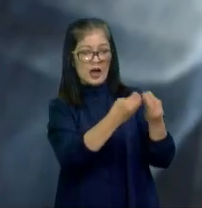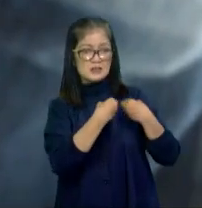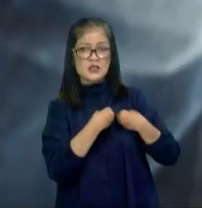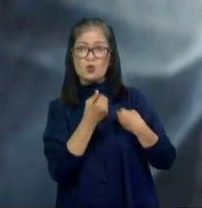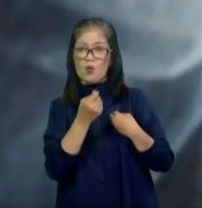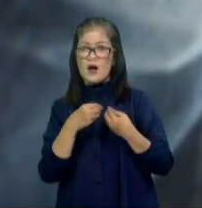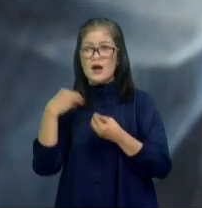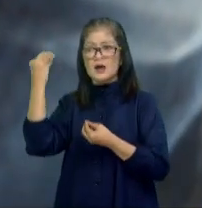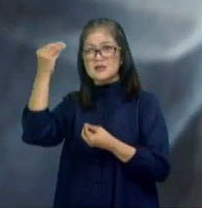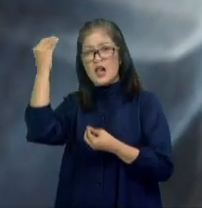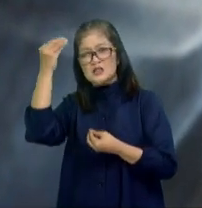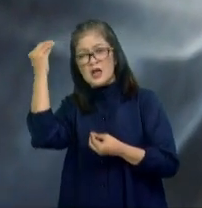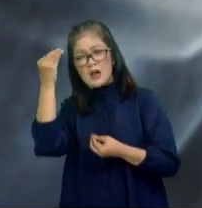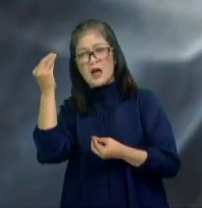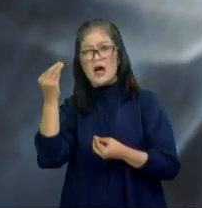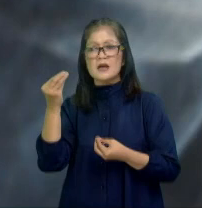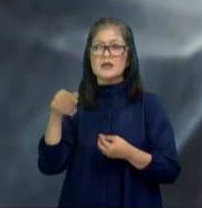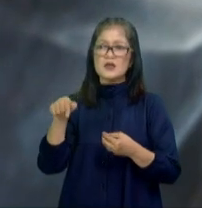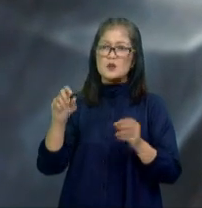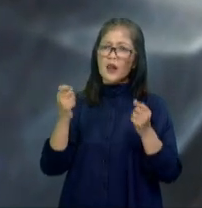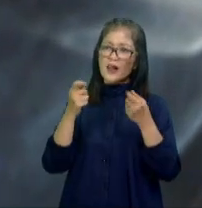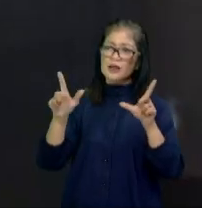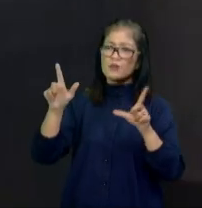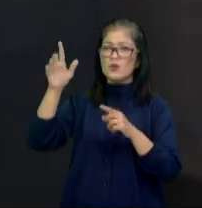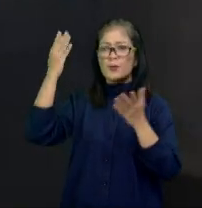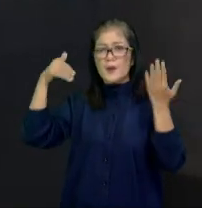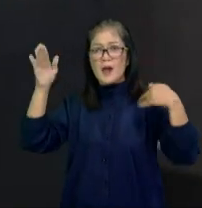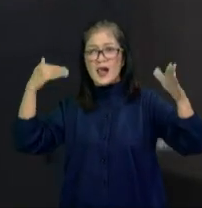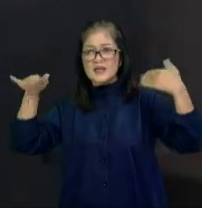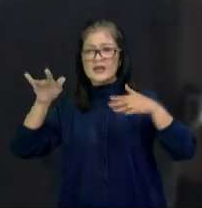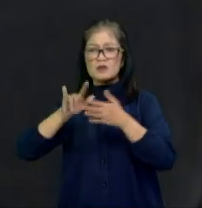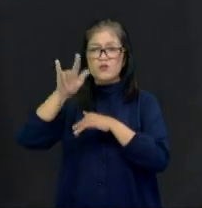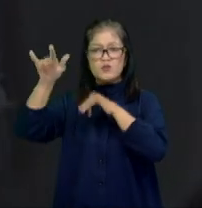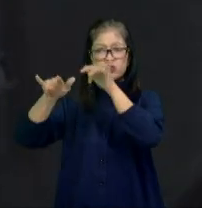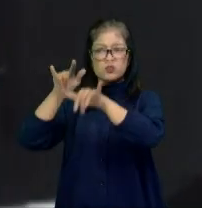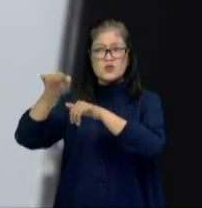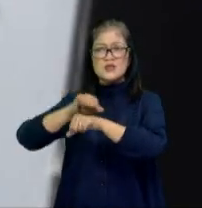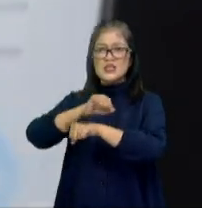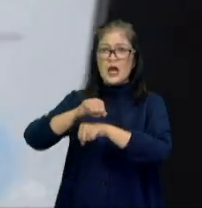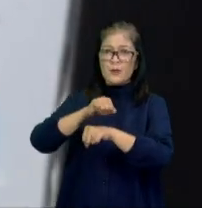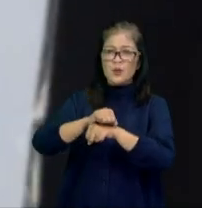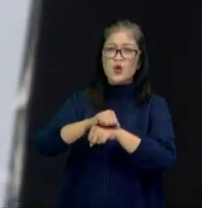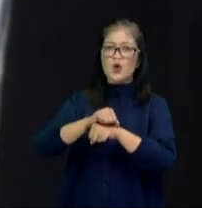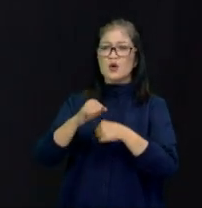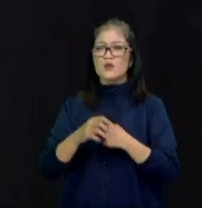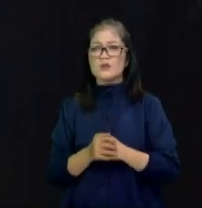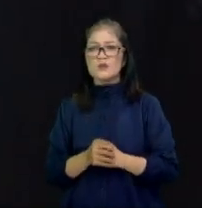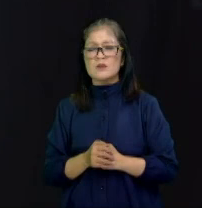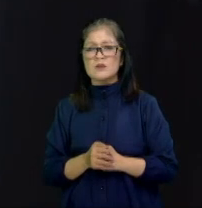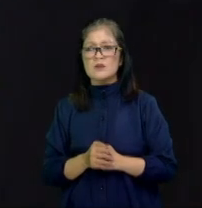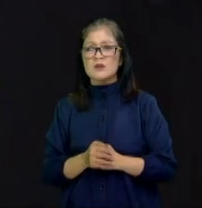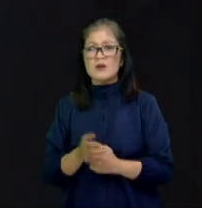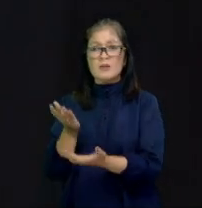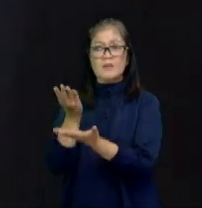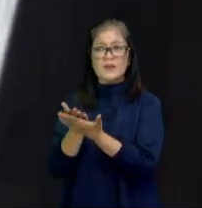hingga Singapura, serta memenuhi kebutuhan pribadi. Dari polisi gadungan ini, pihak polisi menyita seragam polisi serta